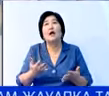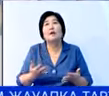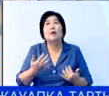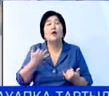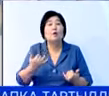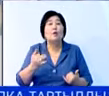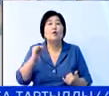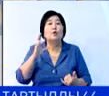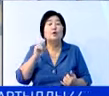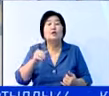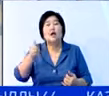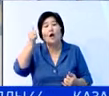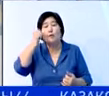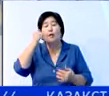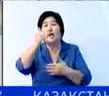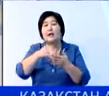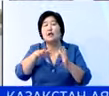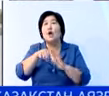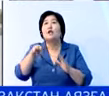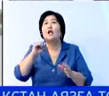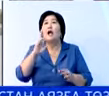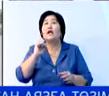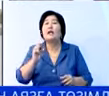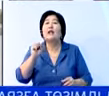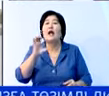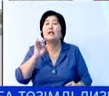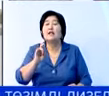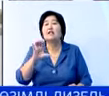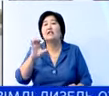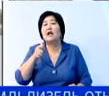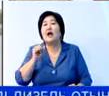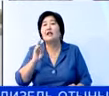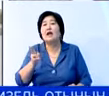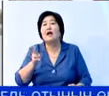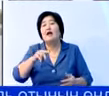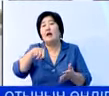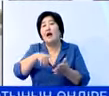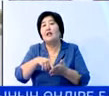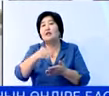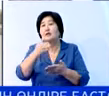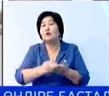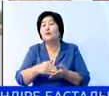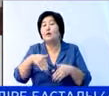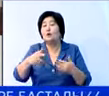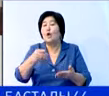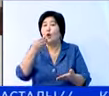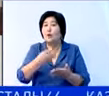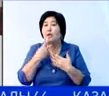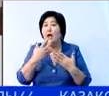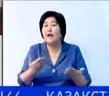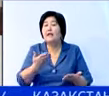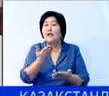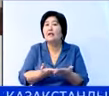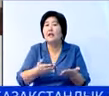ЮНЕСКО-ның дүниежүзілік мұралар тізіміне өңірден Жанкент, Жетасар, Сығанақ қалаларын ұсыну жоспарлануда. Ол үшін құндылығын айғақтайтын